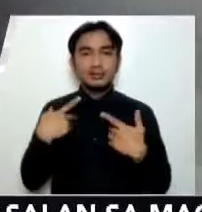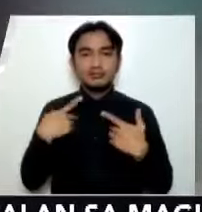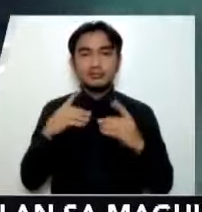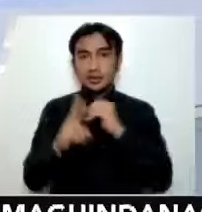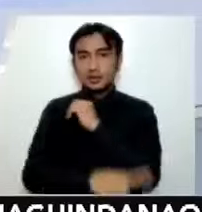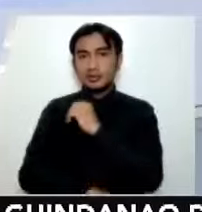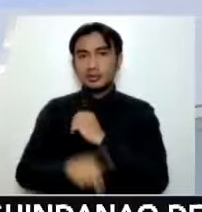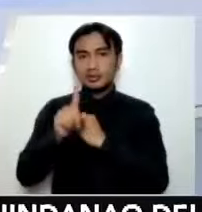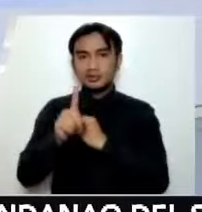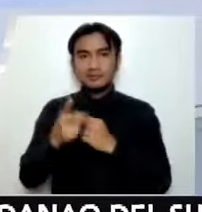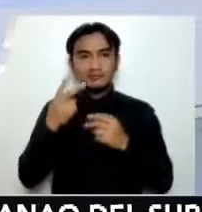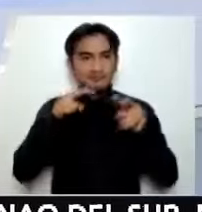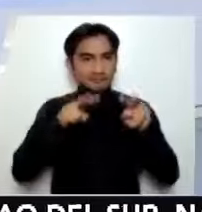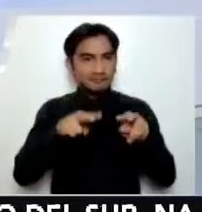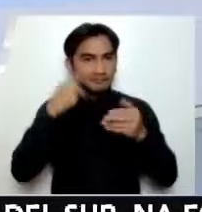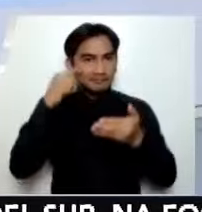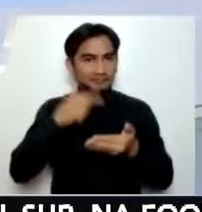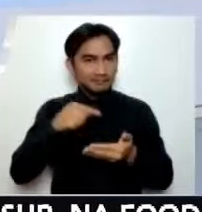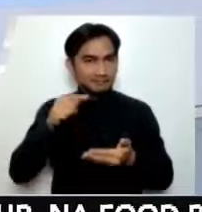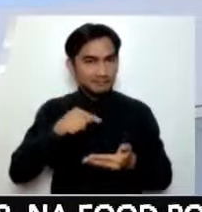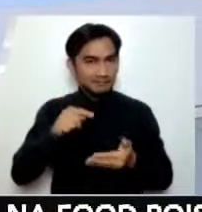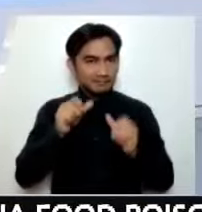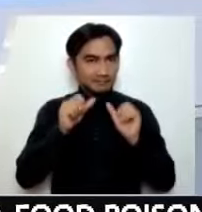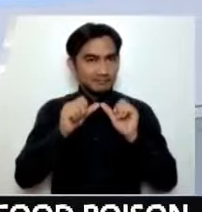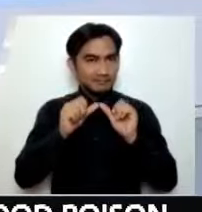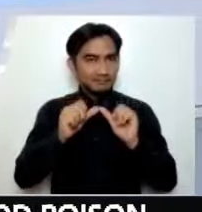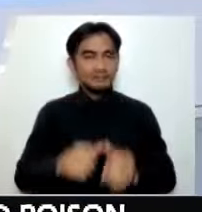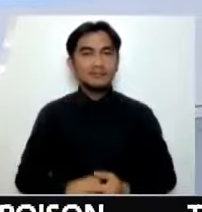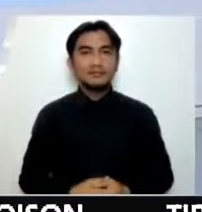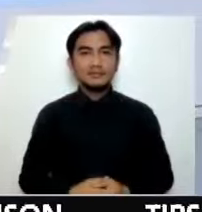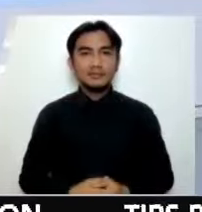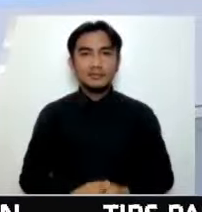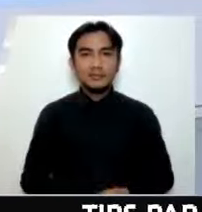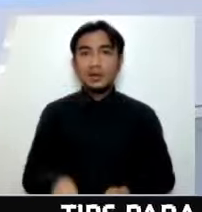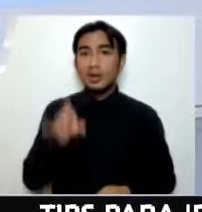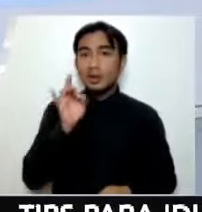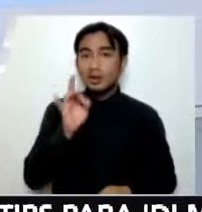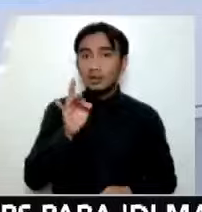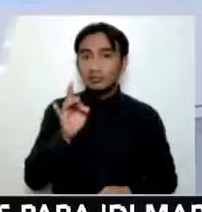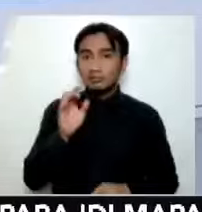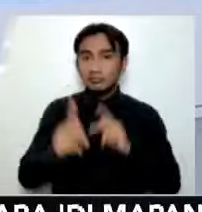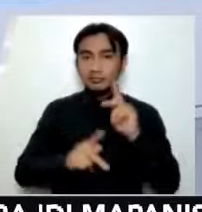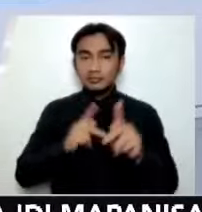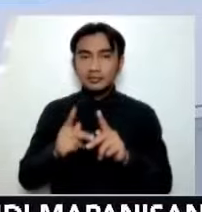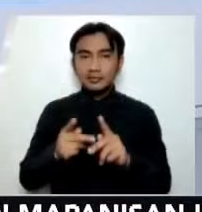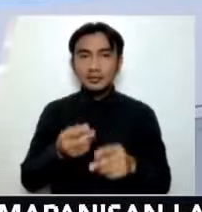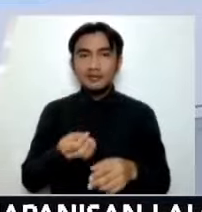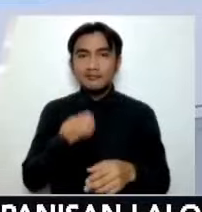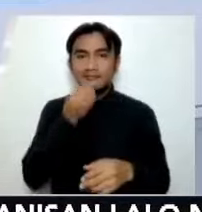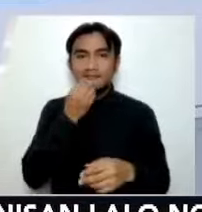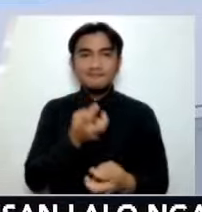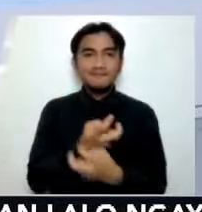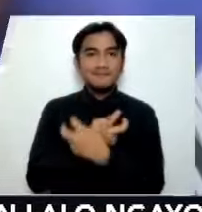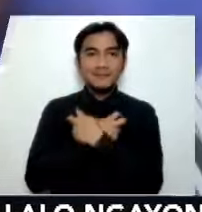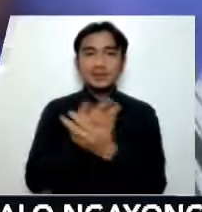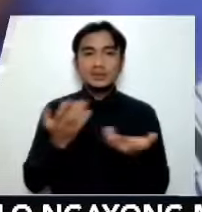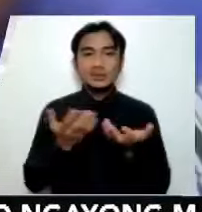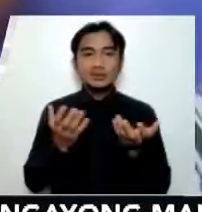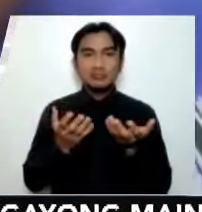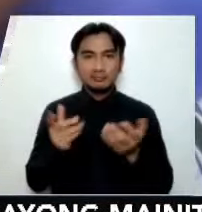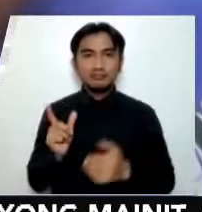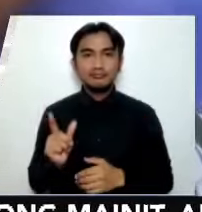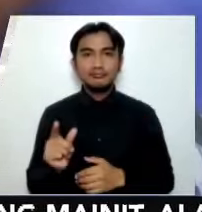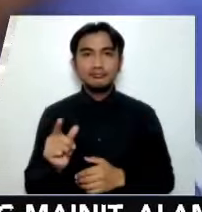insidente mahigit Wal ang na food poison sa isang tribal wedding sa South upi magindanao del Sur ayon sa